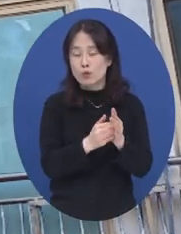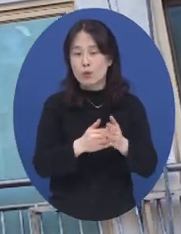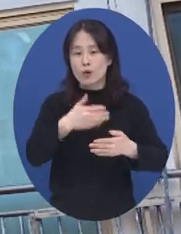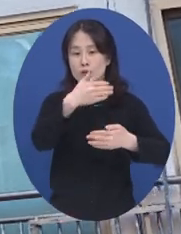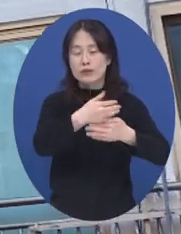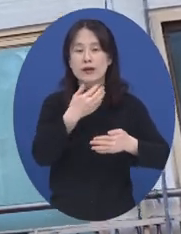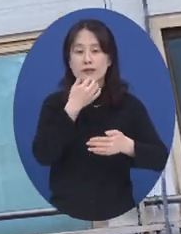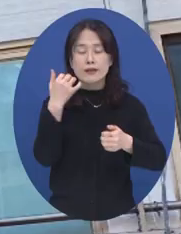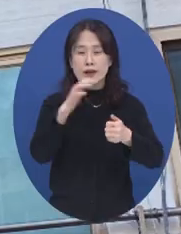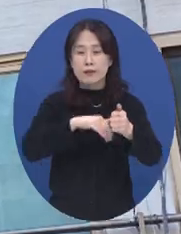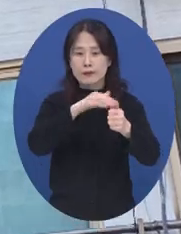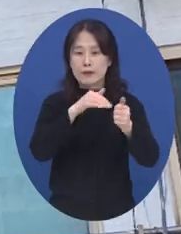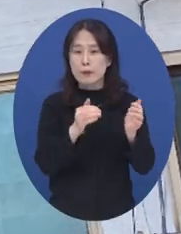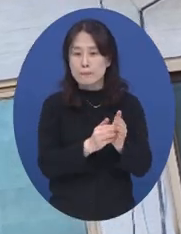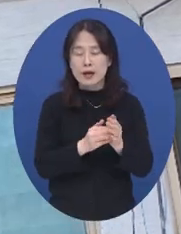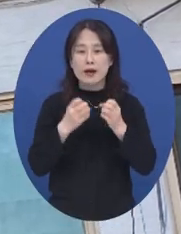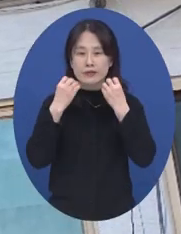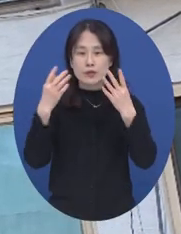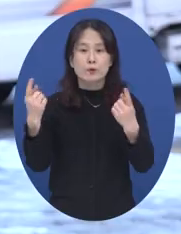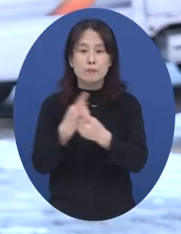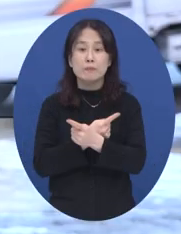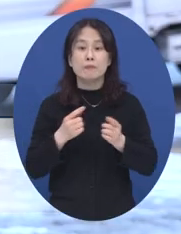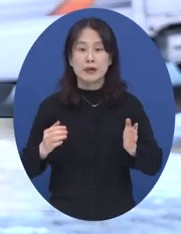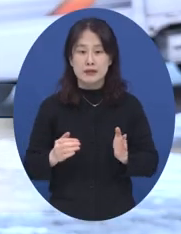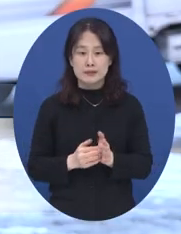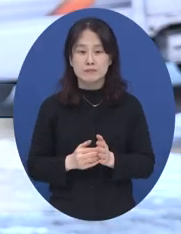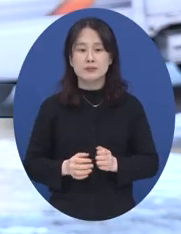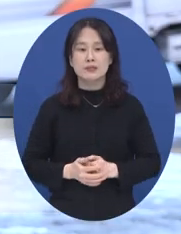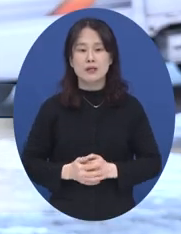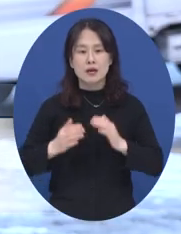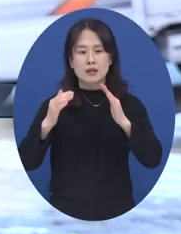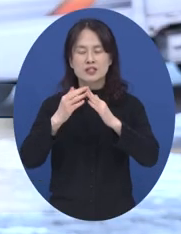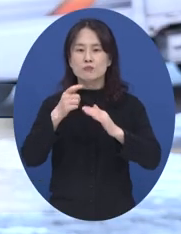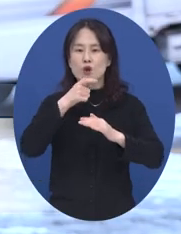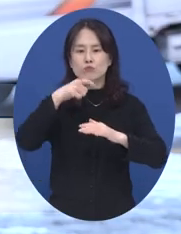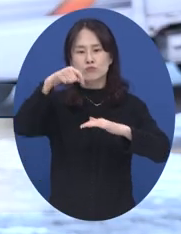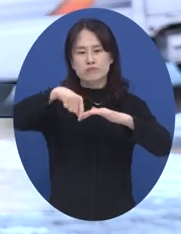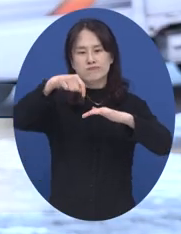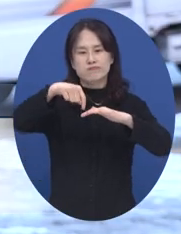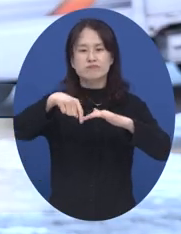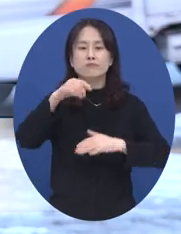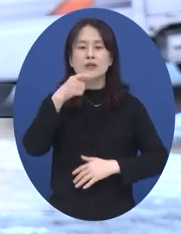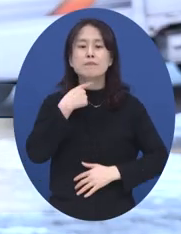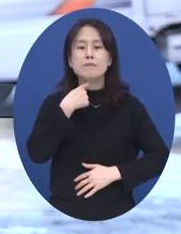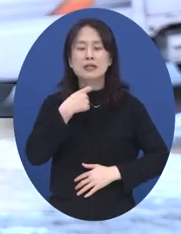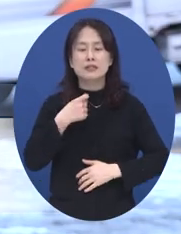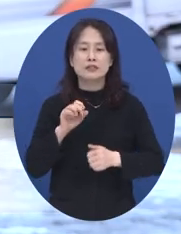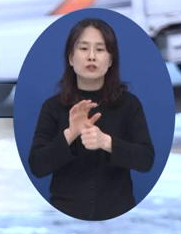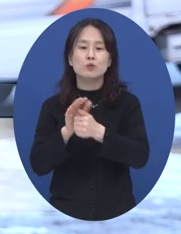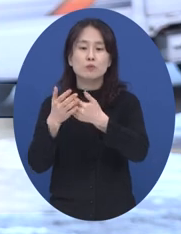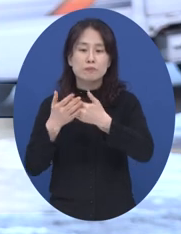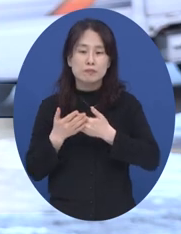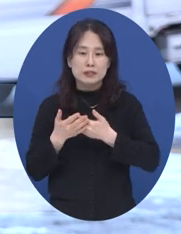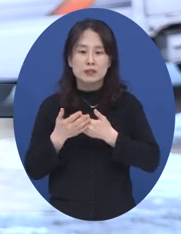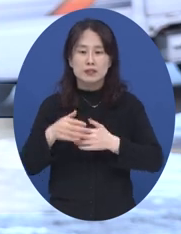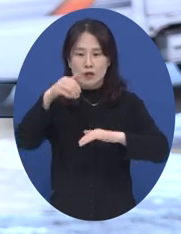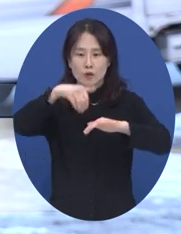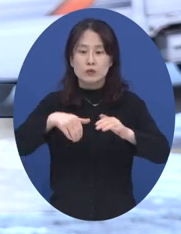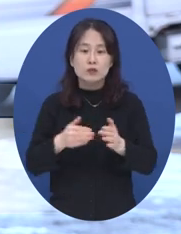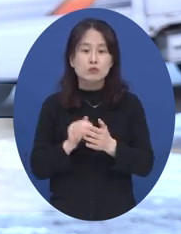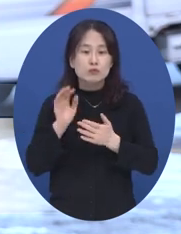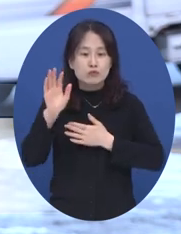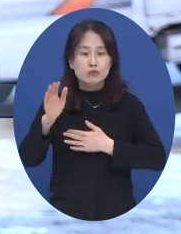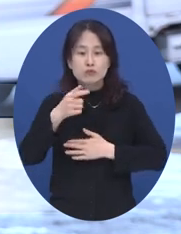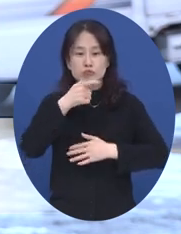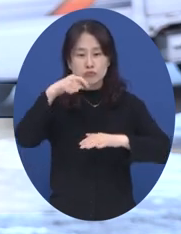새롭게 탈바꿈할 수 있었습니다 침 오르도 물이 막 세우고 했어요 지원을 받을 수 있게 04 하고 난 뒤에는 물